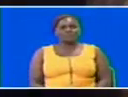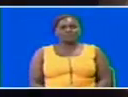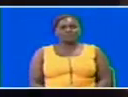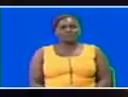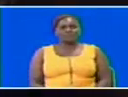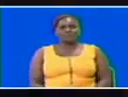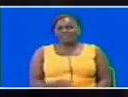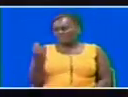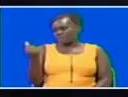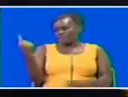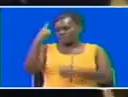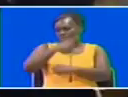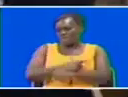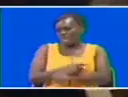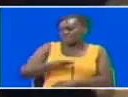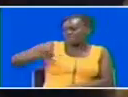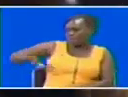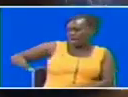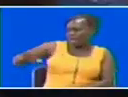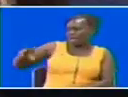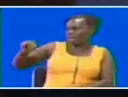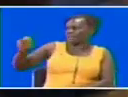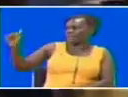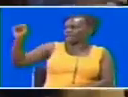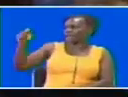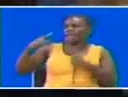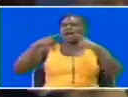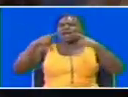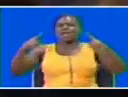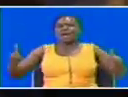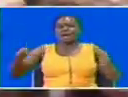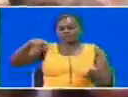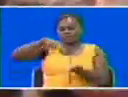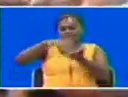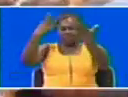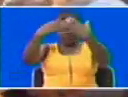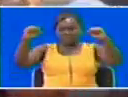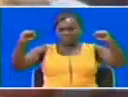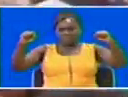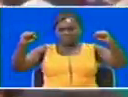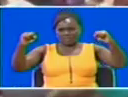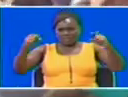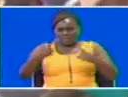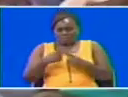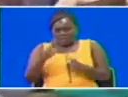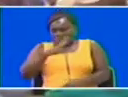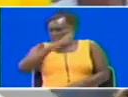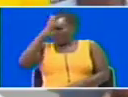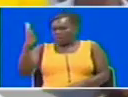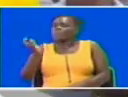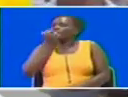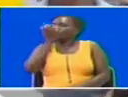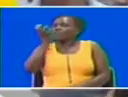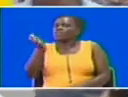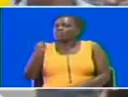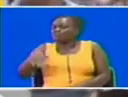Kalonzo. Ni siku chache zilizosalia muungano wa NASA kutangaza atakayepeperusha bendera ya NASA. Japo Waipa imetupilia mbali